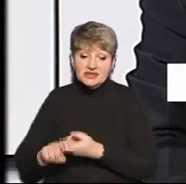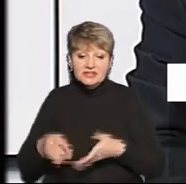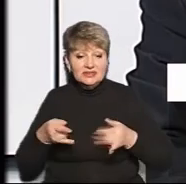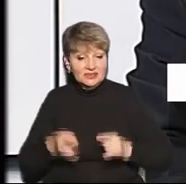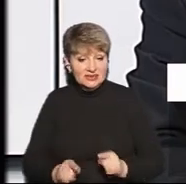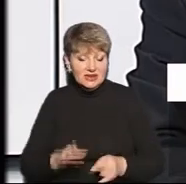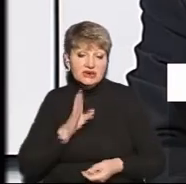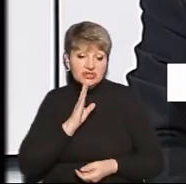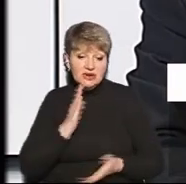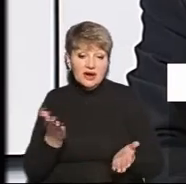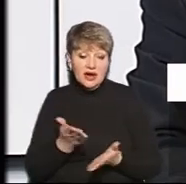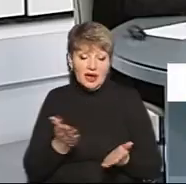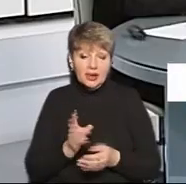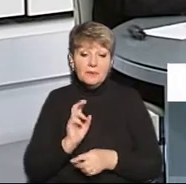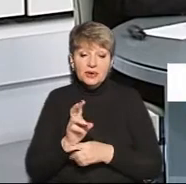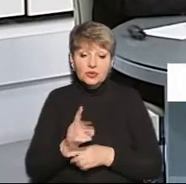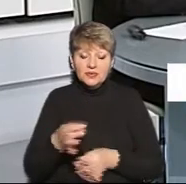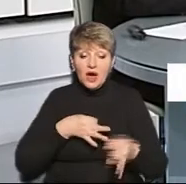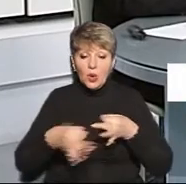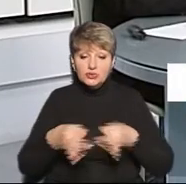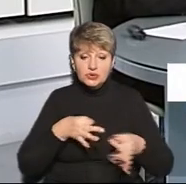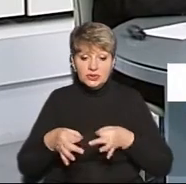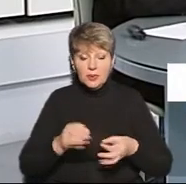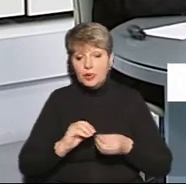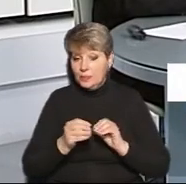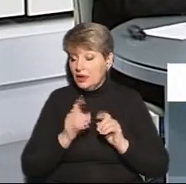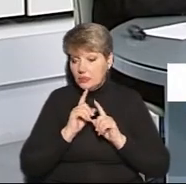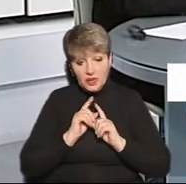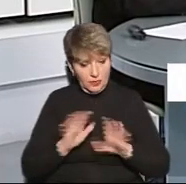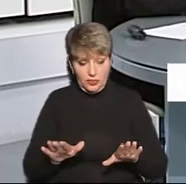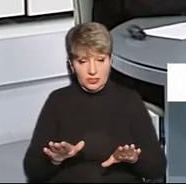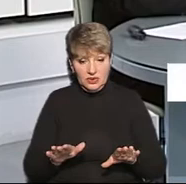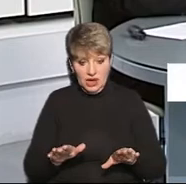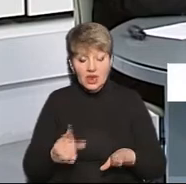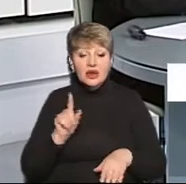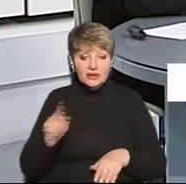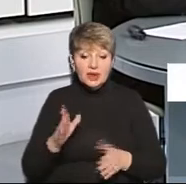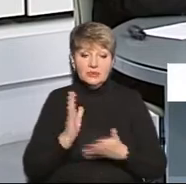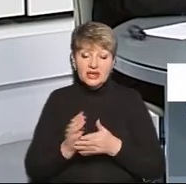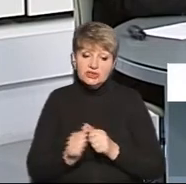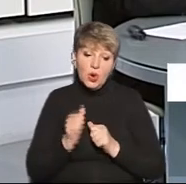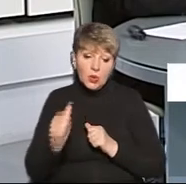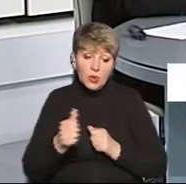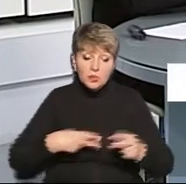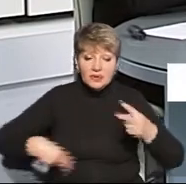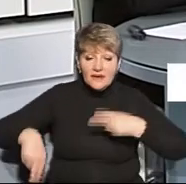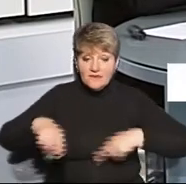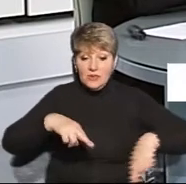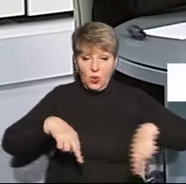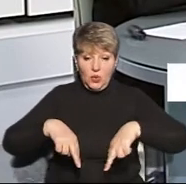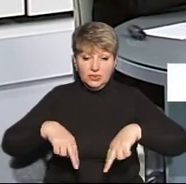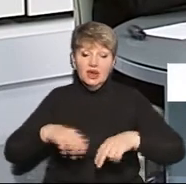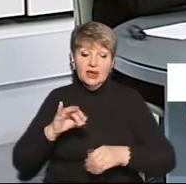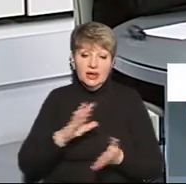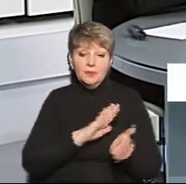породіль, тих жінок, які прийдуть на консультацію. Таких проблем не буде, абсолютно консультація буде, там все окремі входи абсолютно,